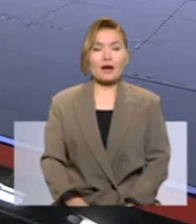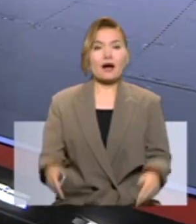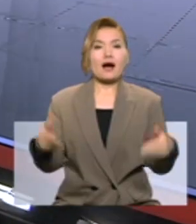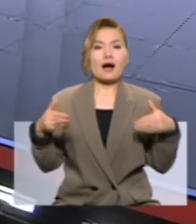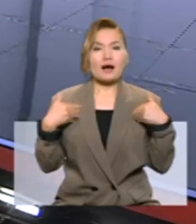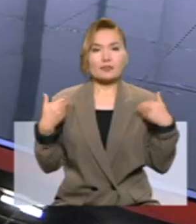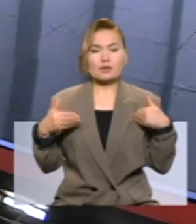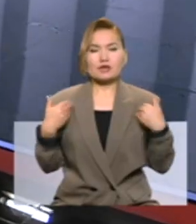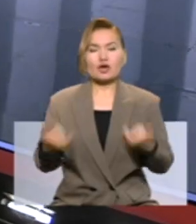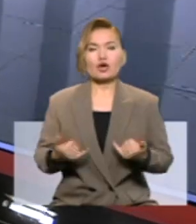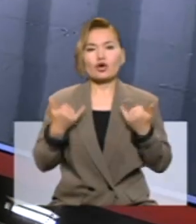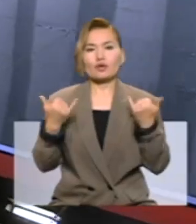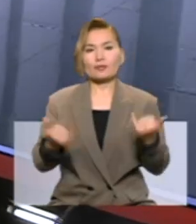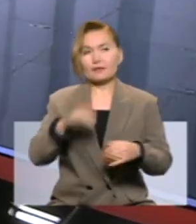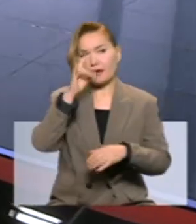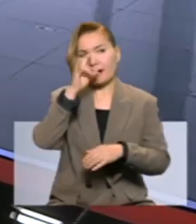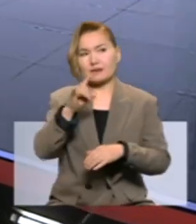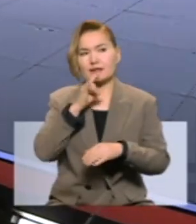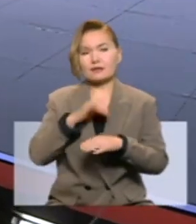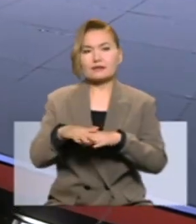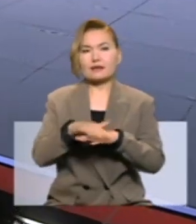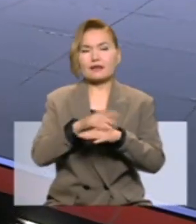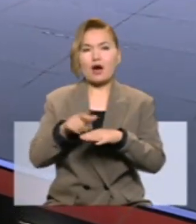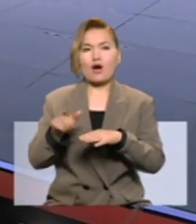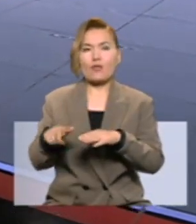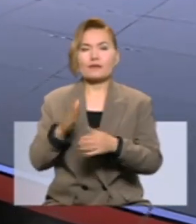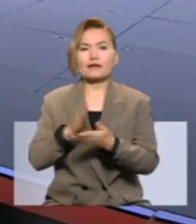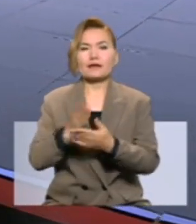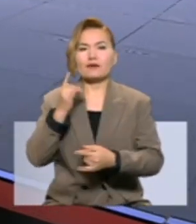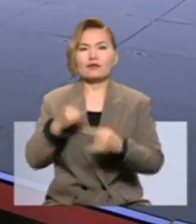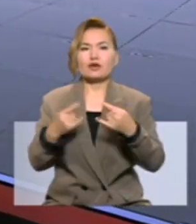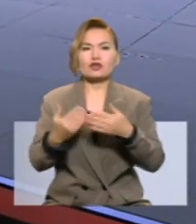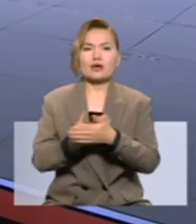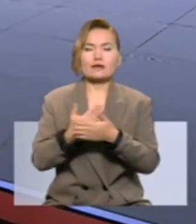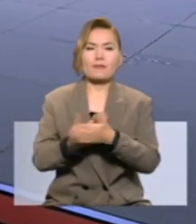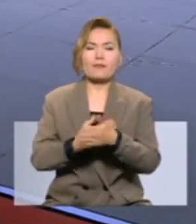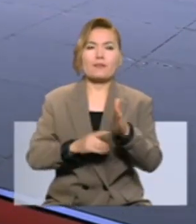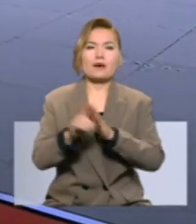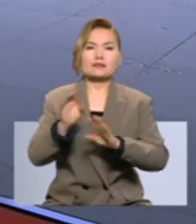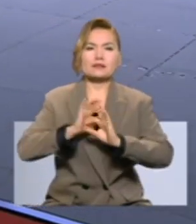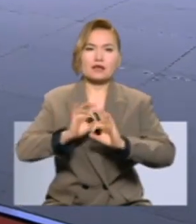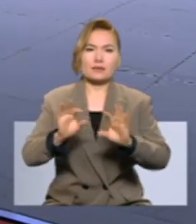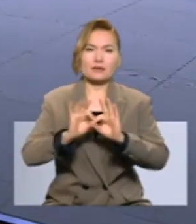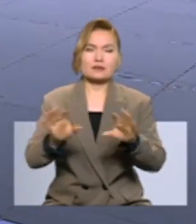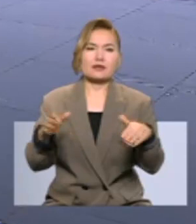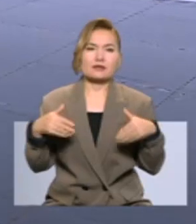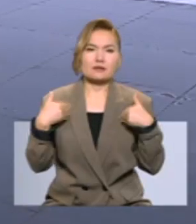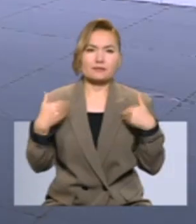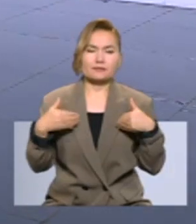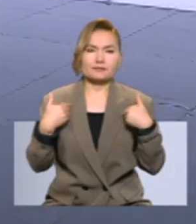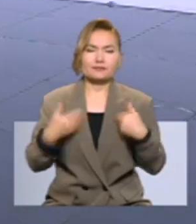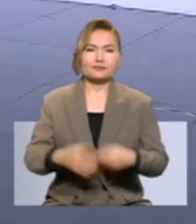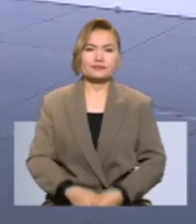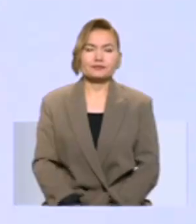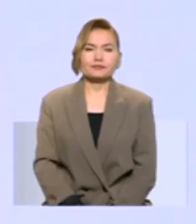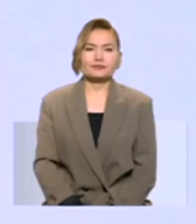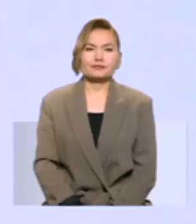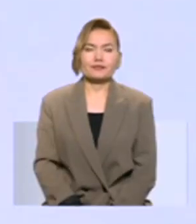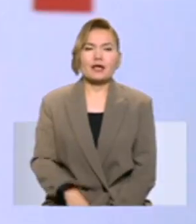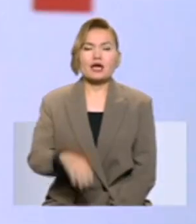Армысыз ардақты ағайын, ұлттық арнаның тікелей эфирінде ақпарат қызметі студияда. Мөлдір Абдырайым, сурд аудармада. Әріптесім Самал Нұрым.